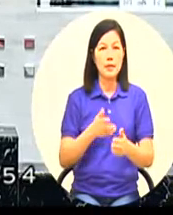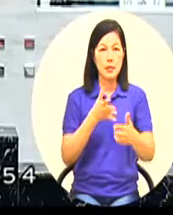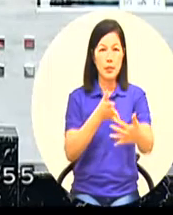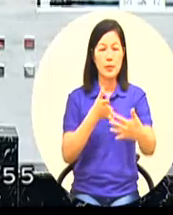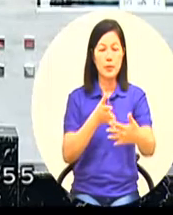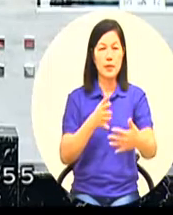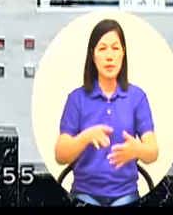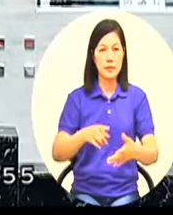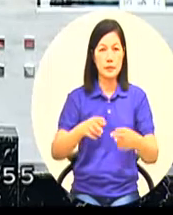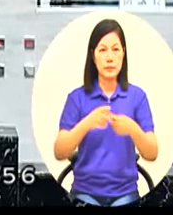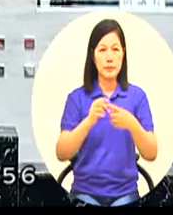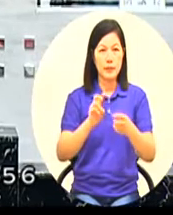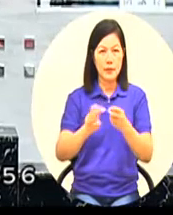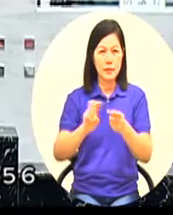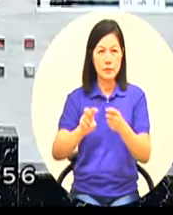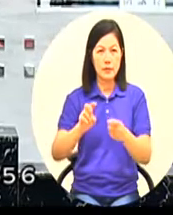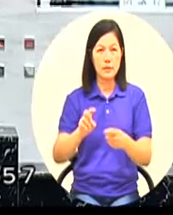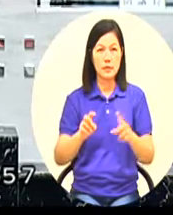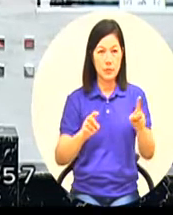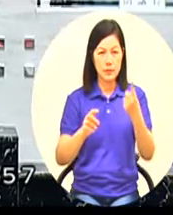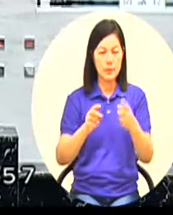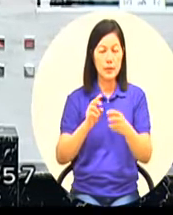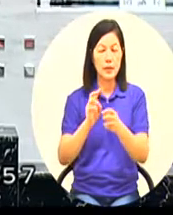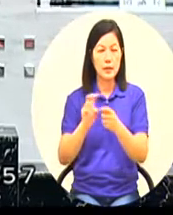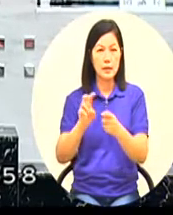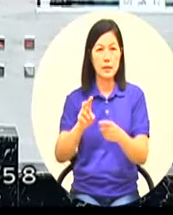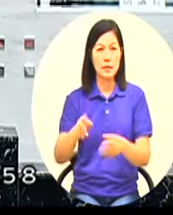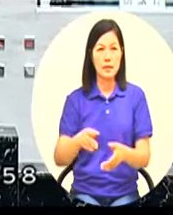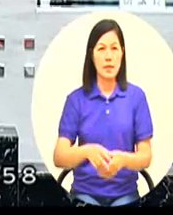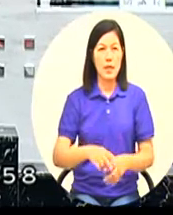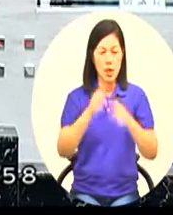一位请周林文周议员发言。